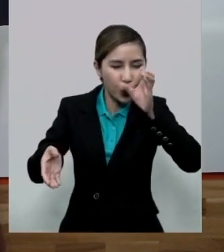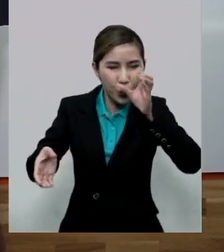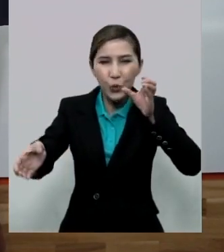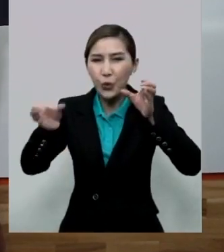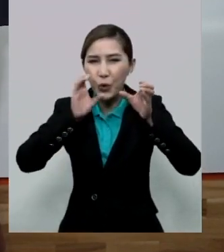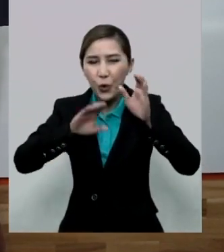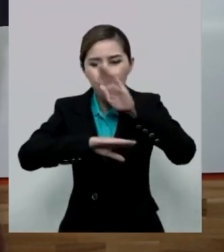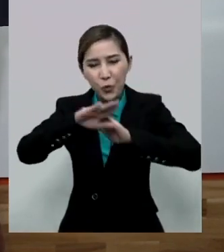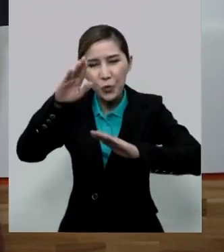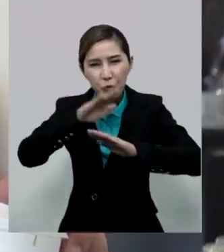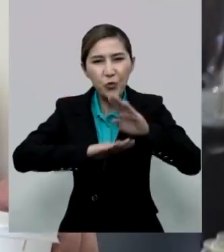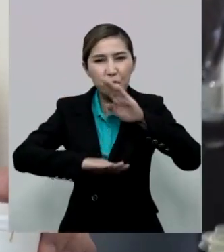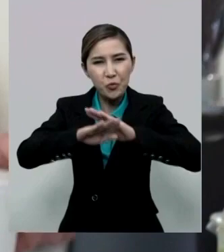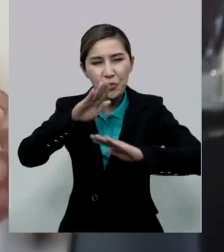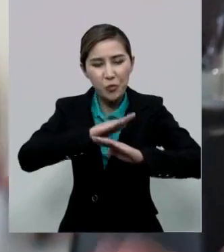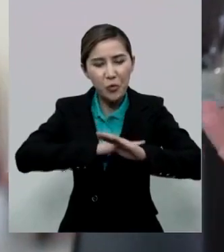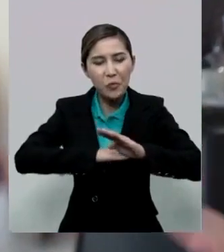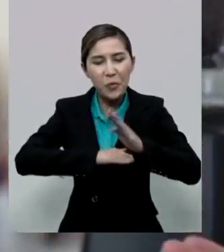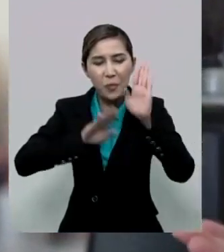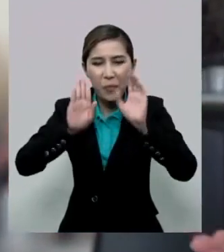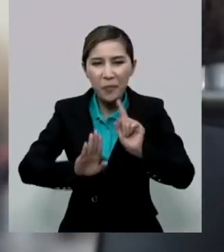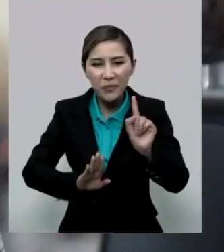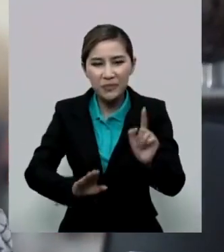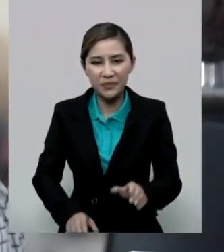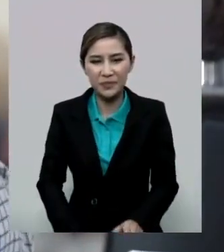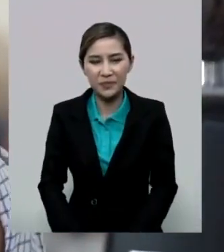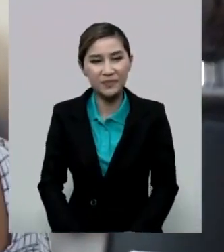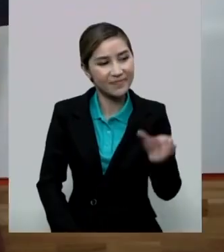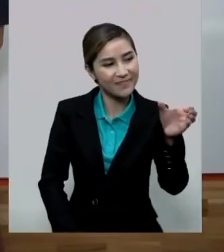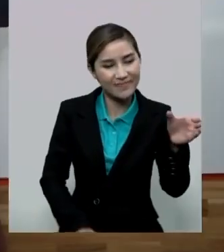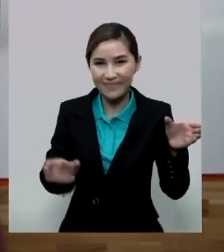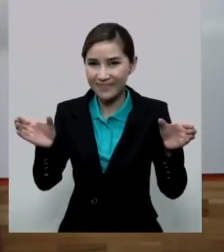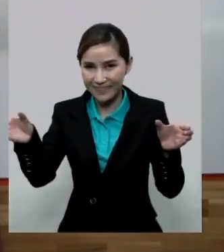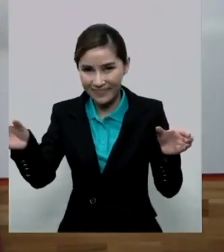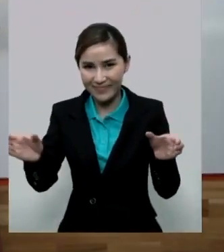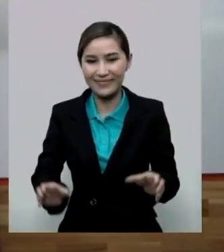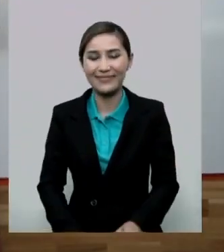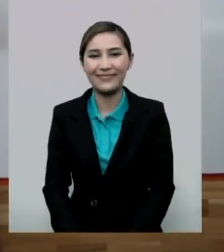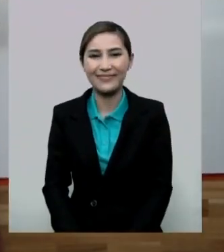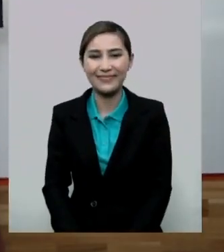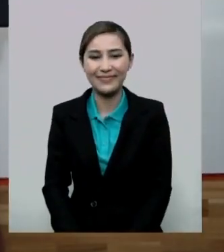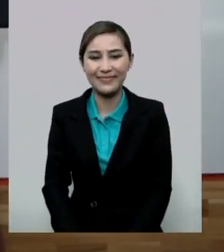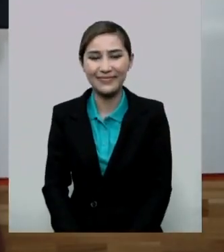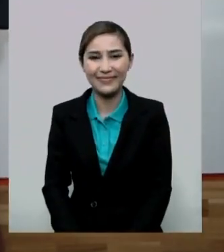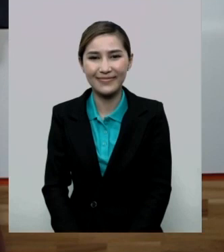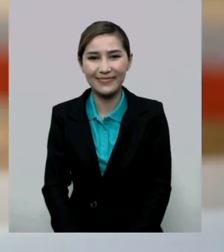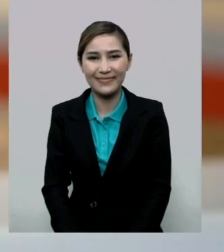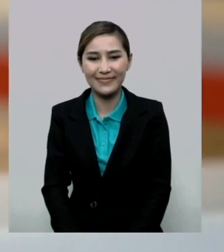ให้หน่อยค่ะว่าฝีมือใหม่เป็นยังไงบ้างอันนี้ของพี่วอลแล้วค่ะ